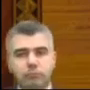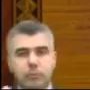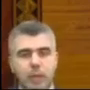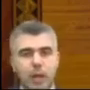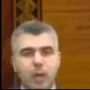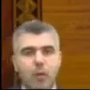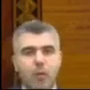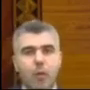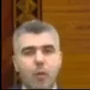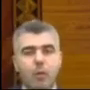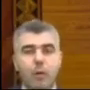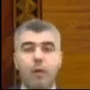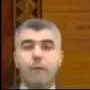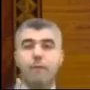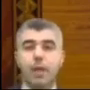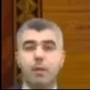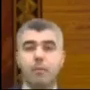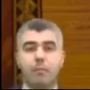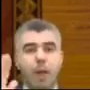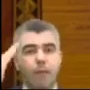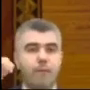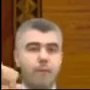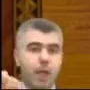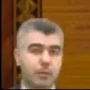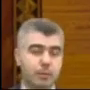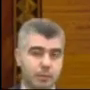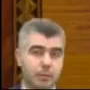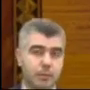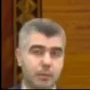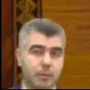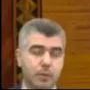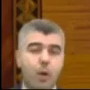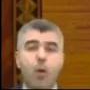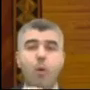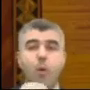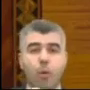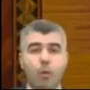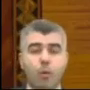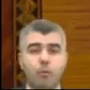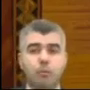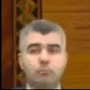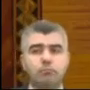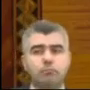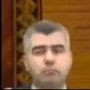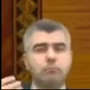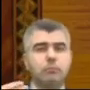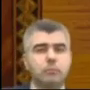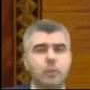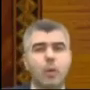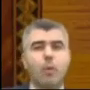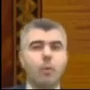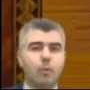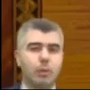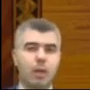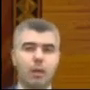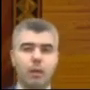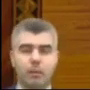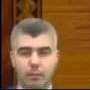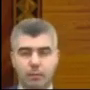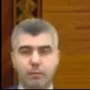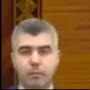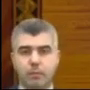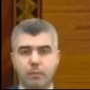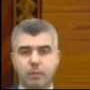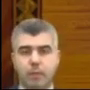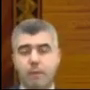الاستعمارية، وبعد ذلك كانت هناك اتفاقات واتفاقية فاس، وتم التأكيد على